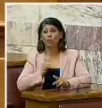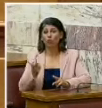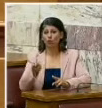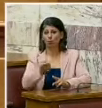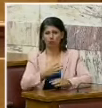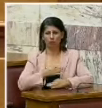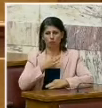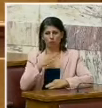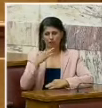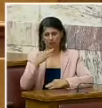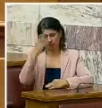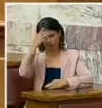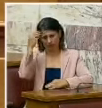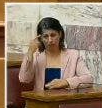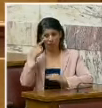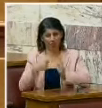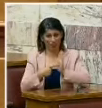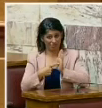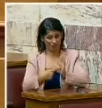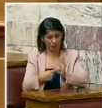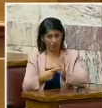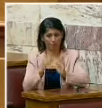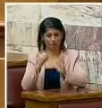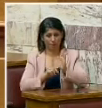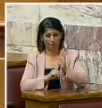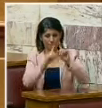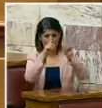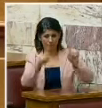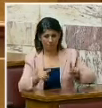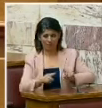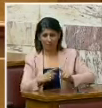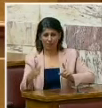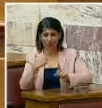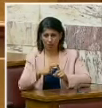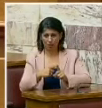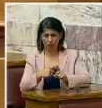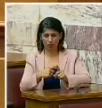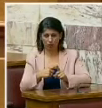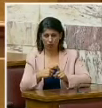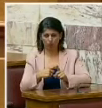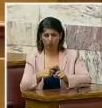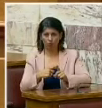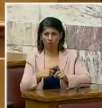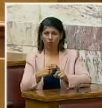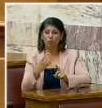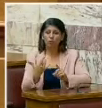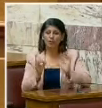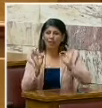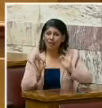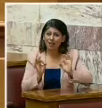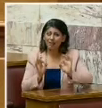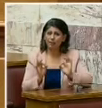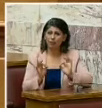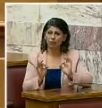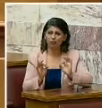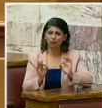Τσίπρα. Θα σας δείξω λοιπόν ένα πίνακα ακόμα, ο οποίος είναι χαρακτηριστικό